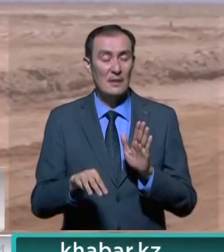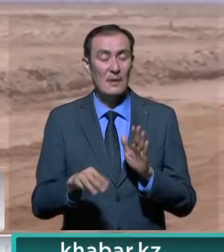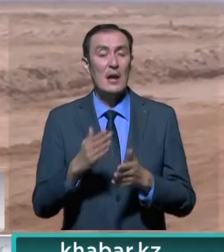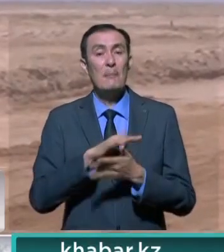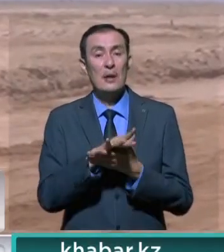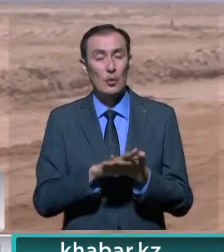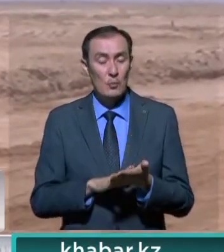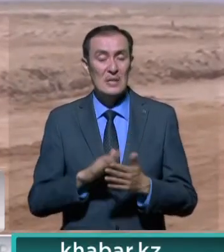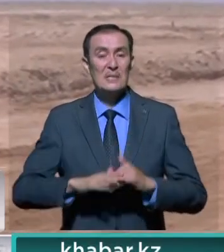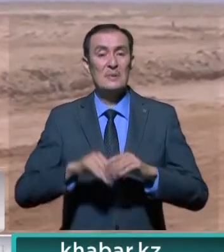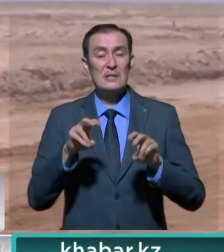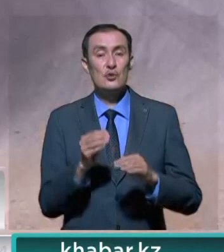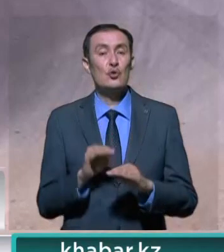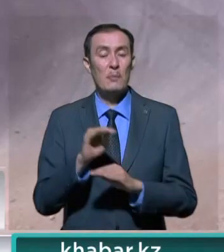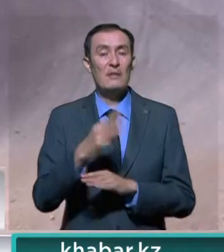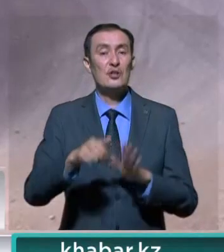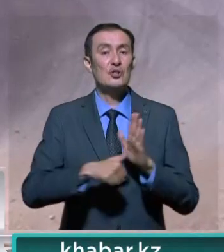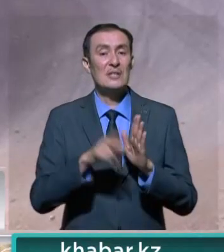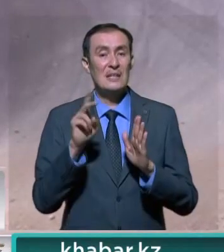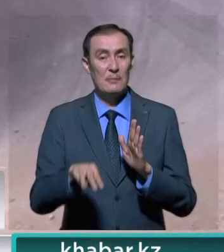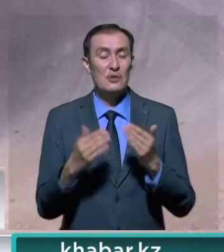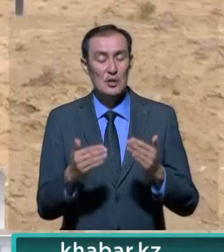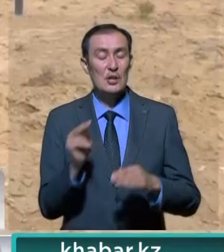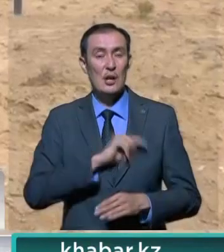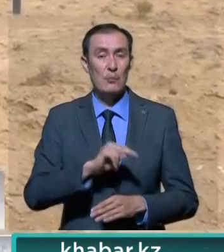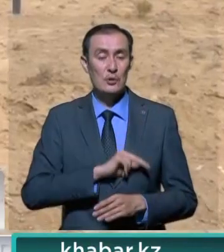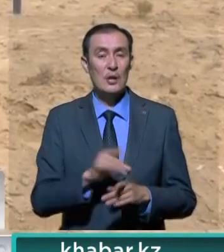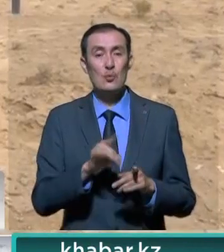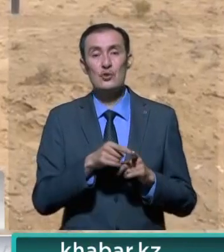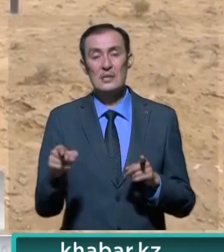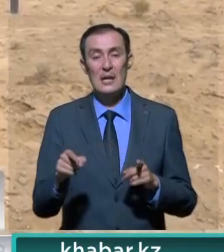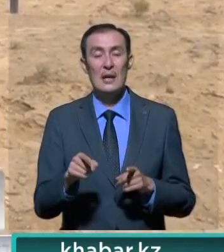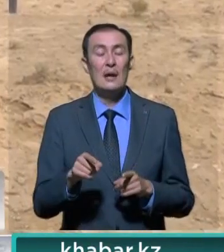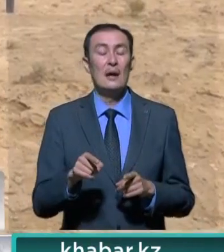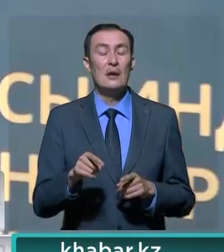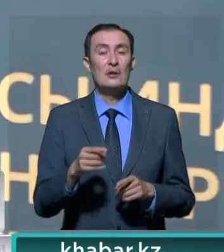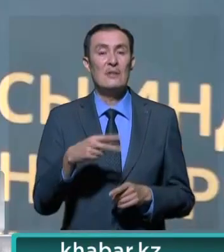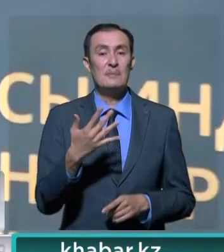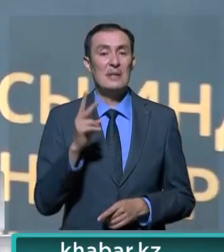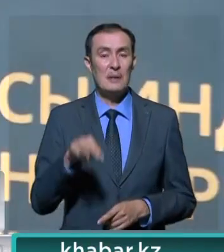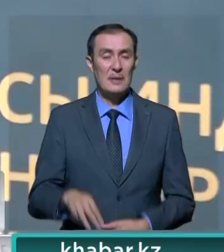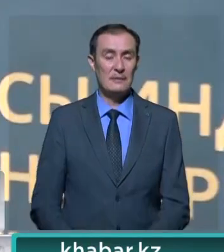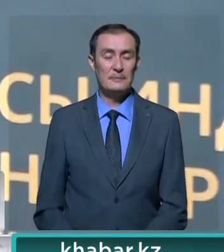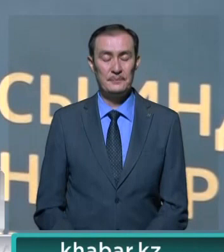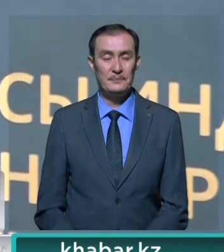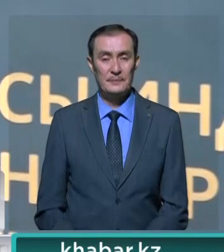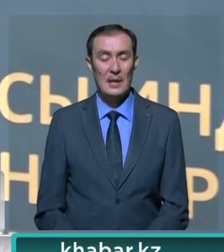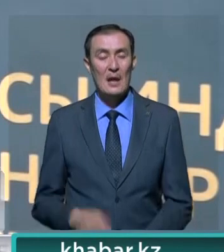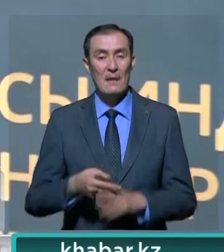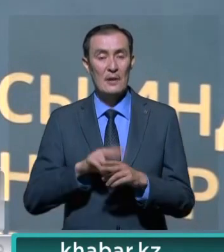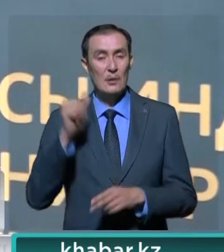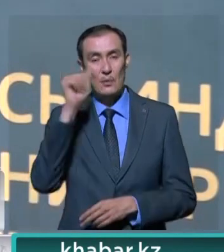Потом специалисты сделали еще 36. Сейчас работа ведется на участке Мастек-Кызан. В этом